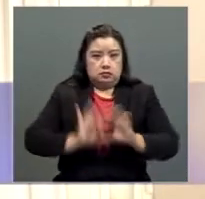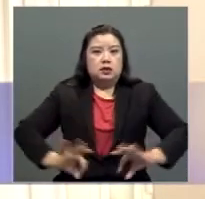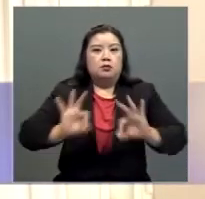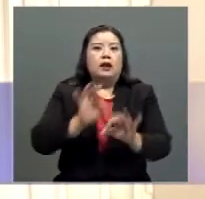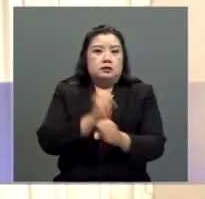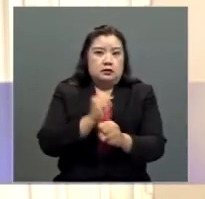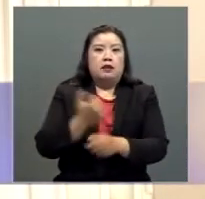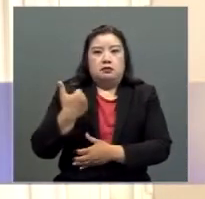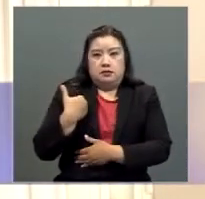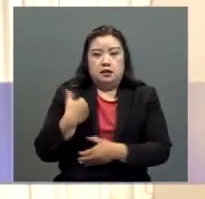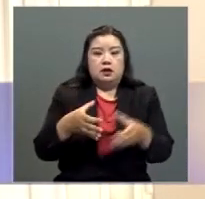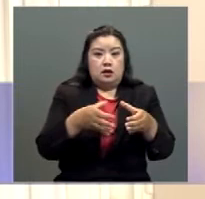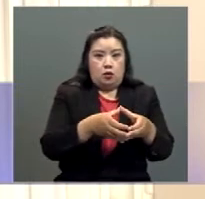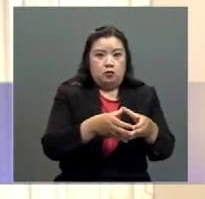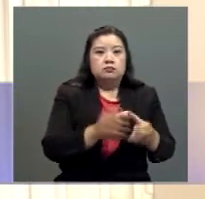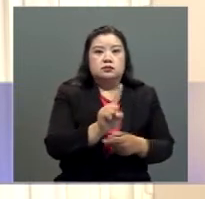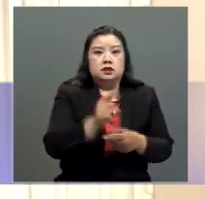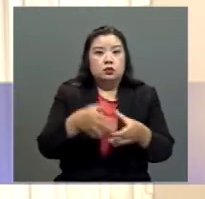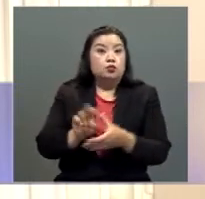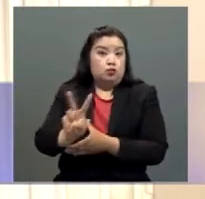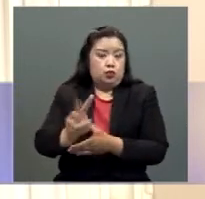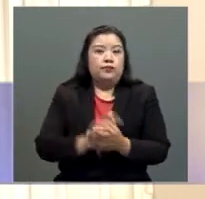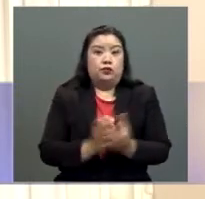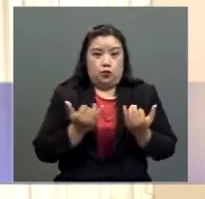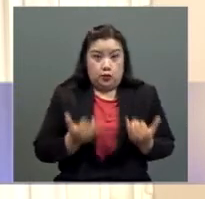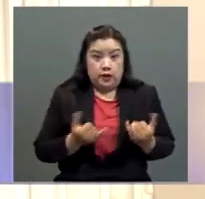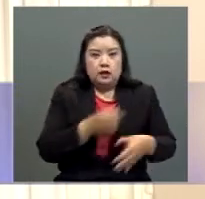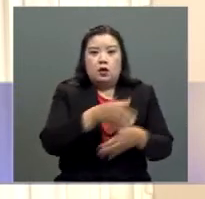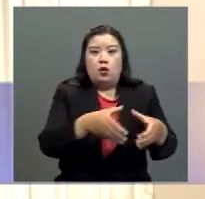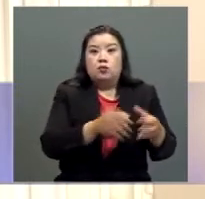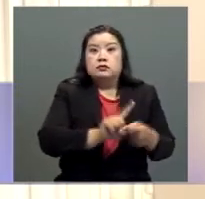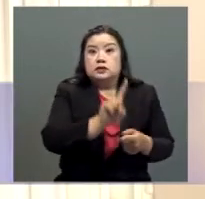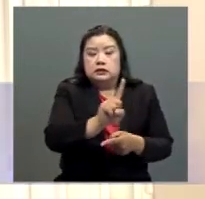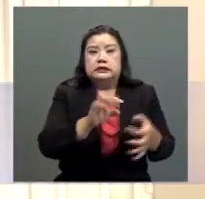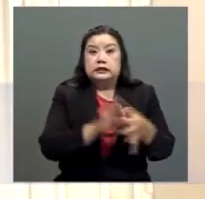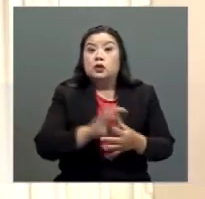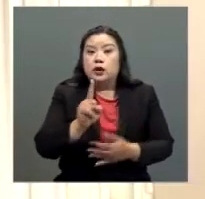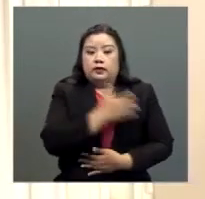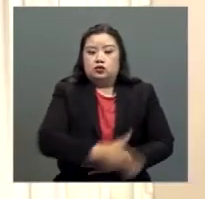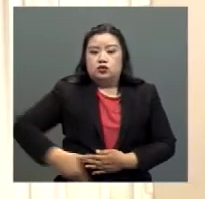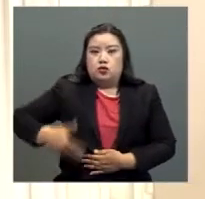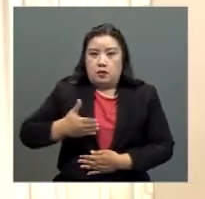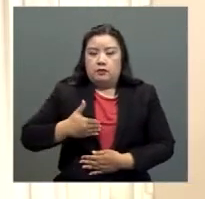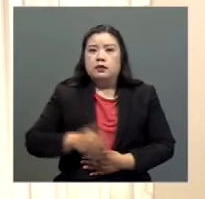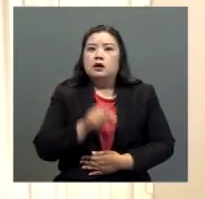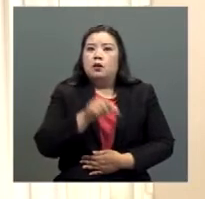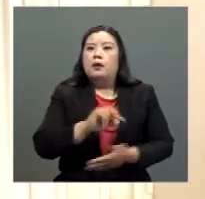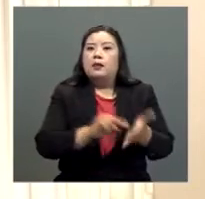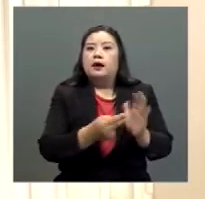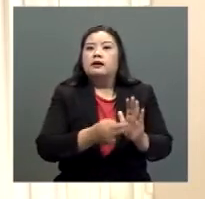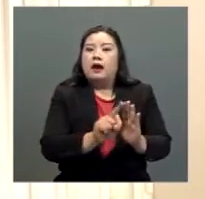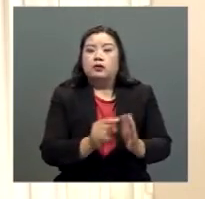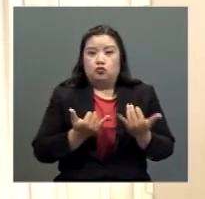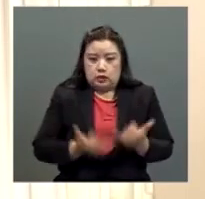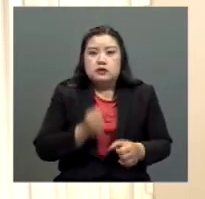แบ่งออกได้เป็น2กลุ่มงานหลักด้วยกันนะครับกลุ่มงานแรกก็คืองานที่เกี่ยวกับสุขภาพหมายถึงสิ่งที่เราต้องทำ